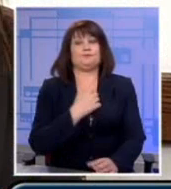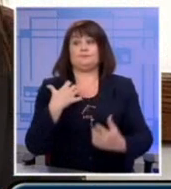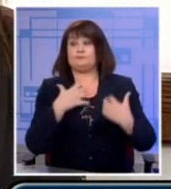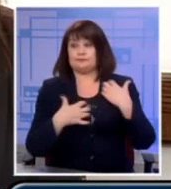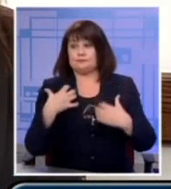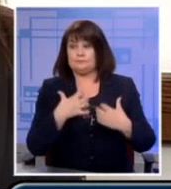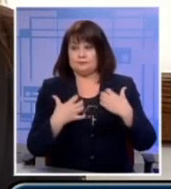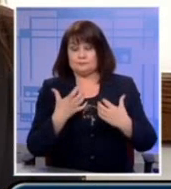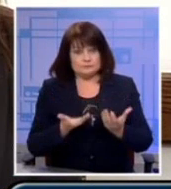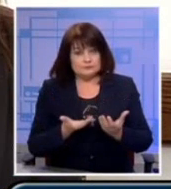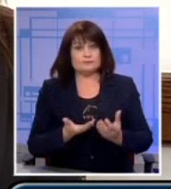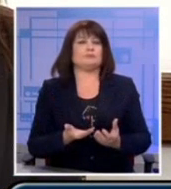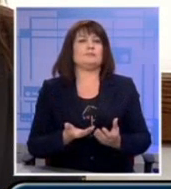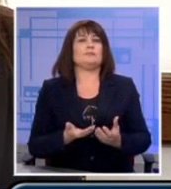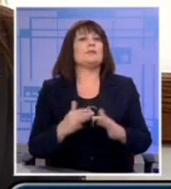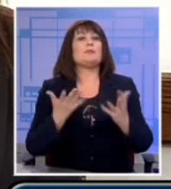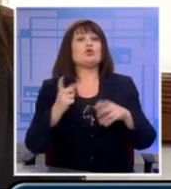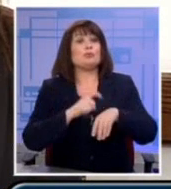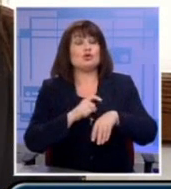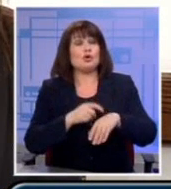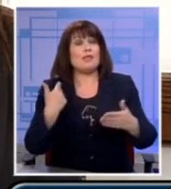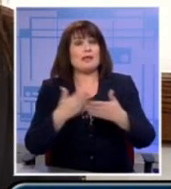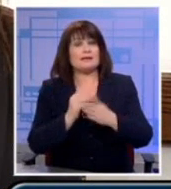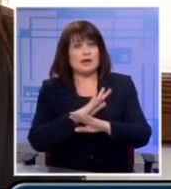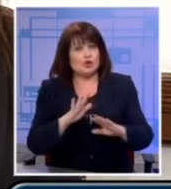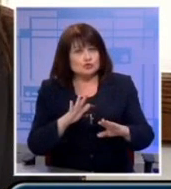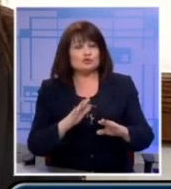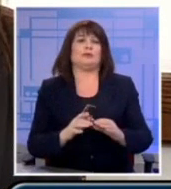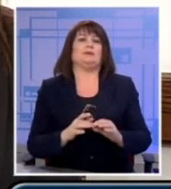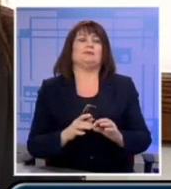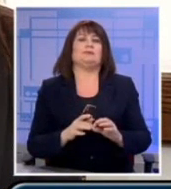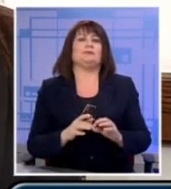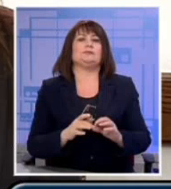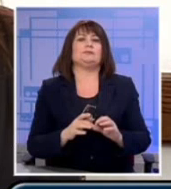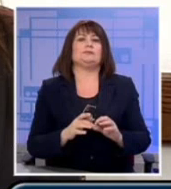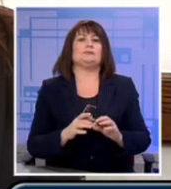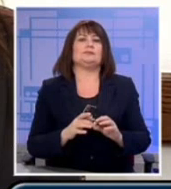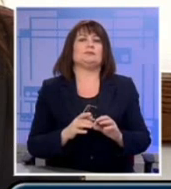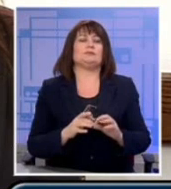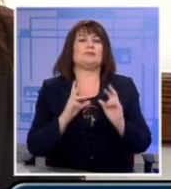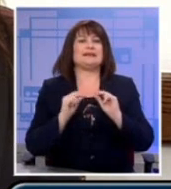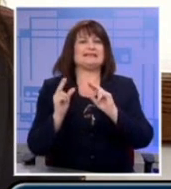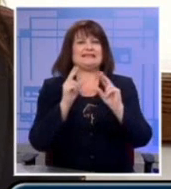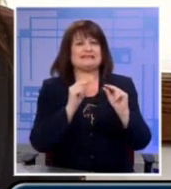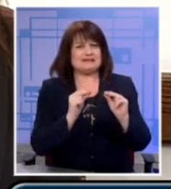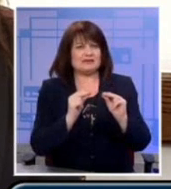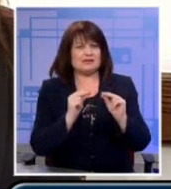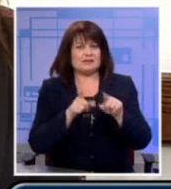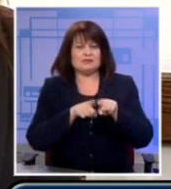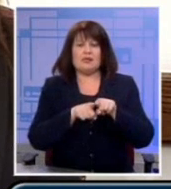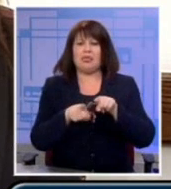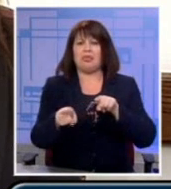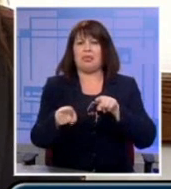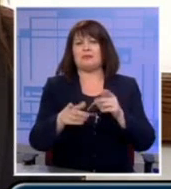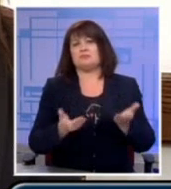που διατυπώθηκε για το πότε θα τελειώσουμε. Υπό το πρίσμα του γεγονότος ότι ήδη η συζήτηση έχει εντελώς